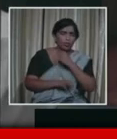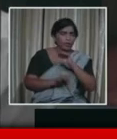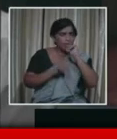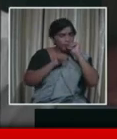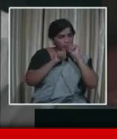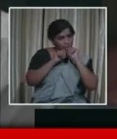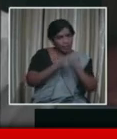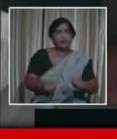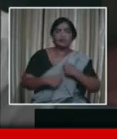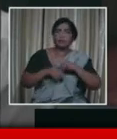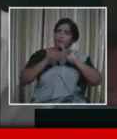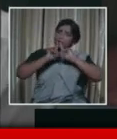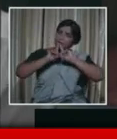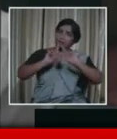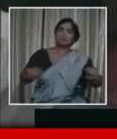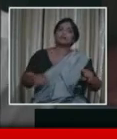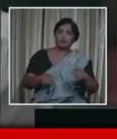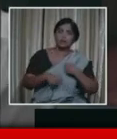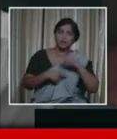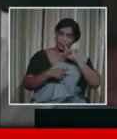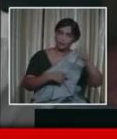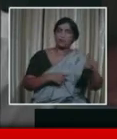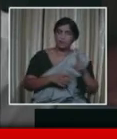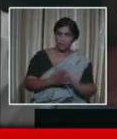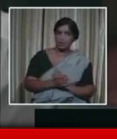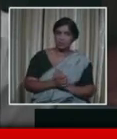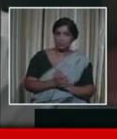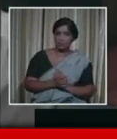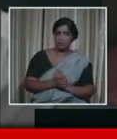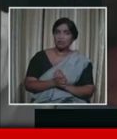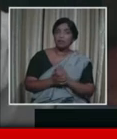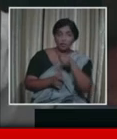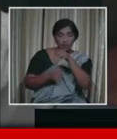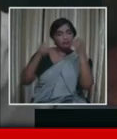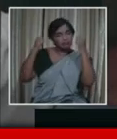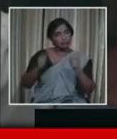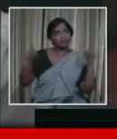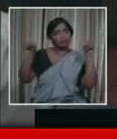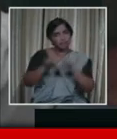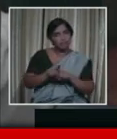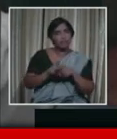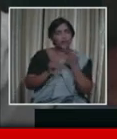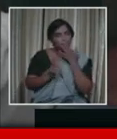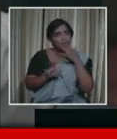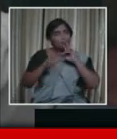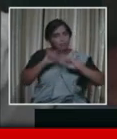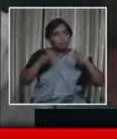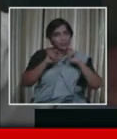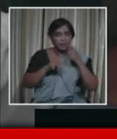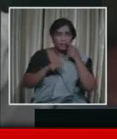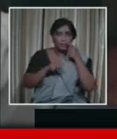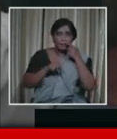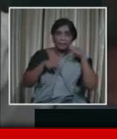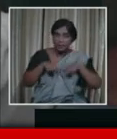ඇත්ත ඇති ආකාරයට පැහැදිලි කරලා දෙන්නයි කියලා කිව්වා. මම ස්තුතිවන්ත වෙනවා උන් වාඩි වෙලා ඒ පිළිබඳ අධ්‍යයනය කරා. ඒ අනුව